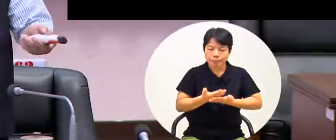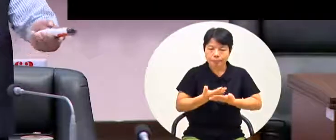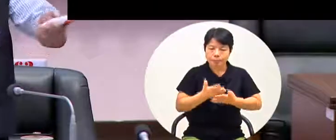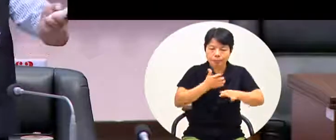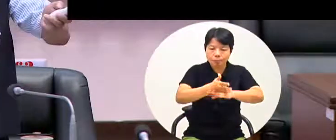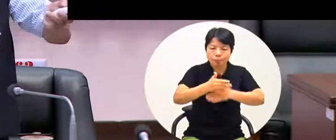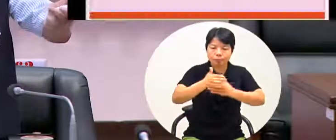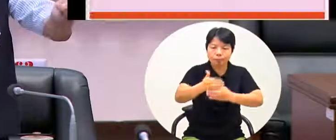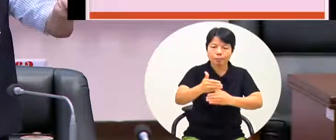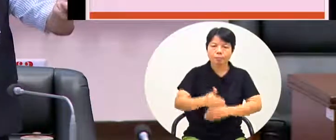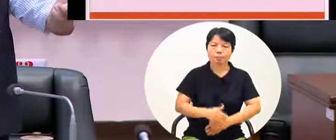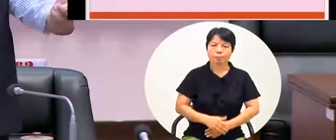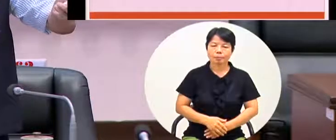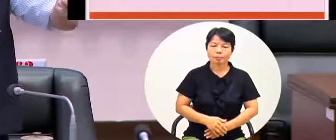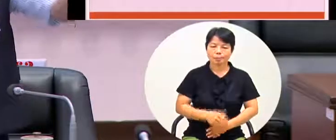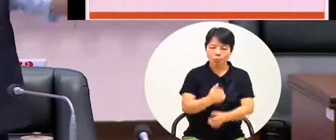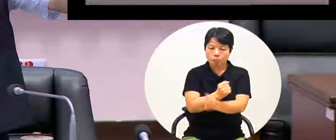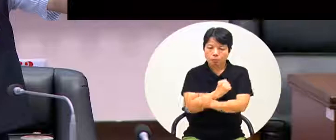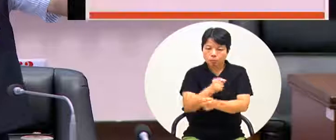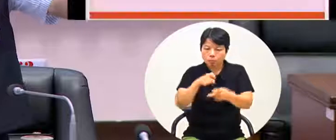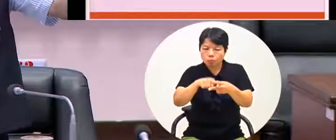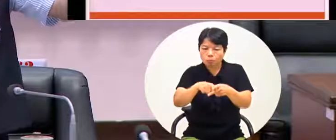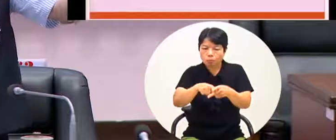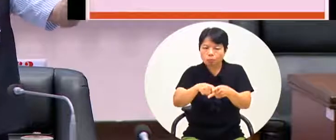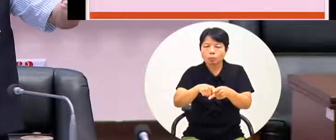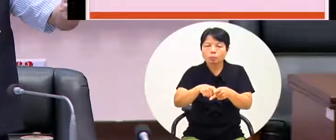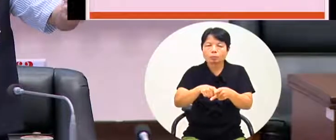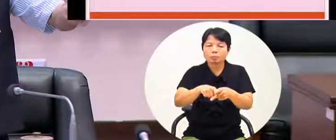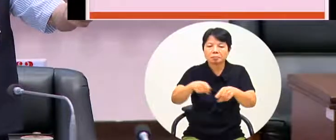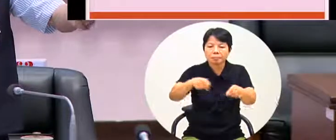个工程的即个品质吼。